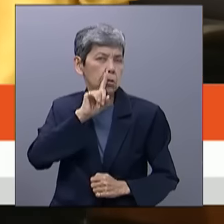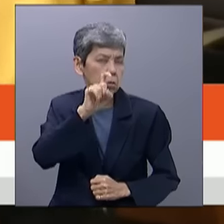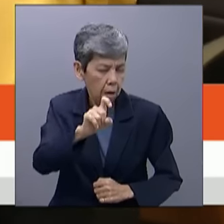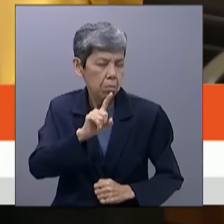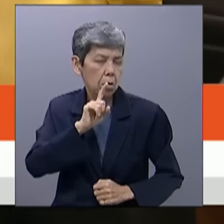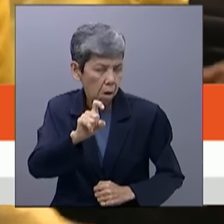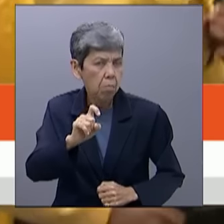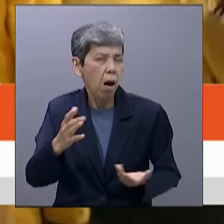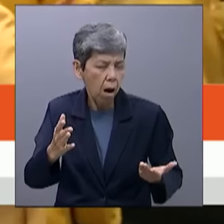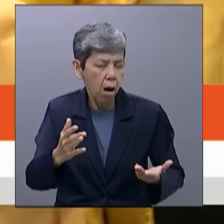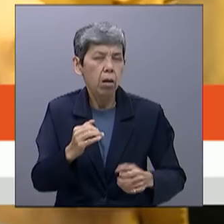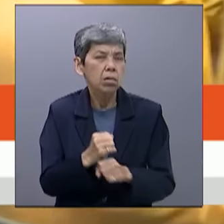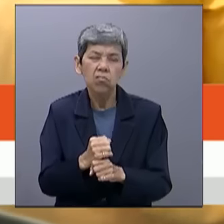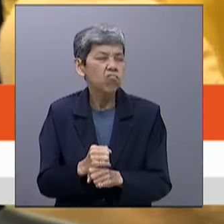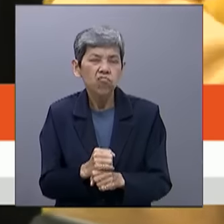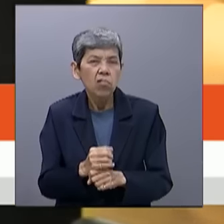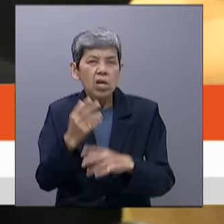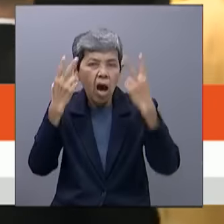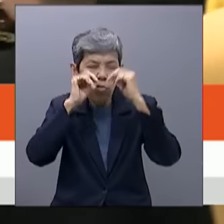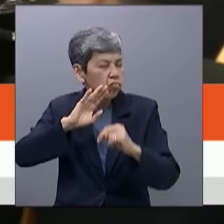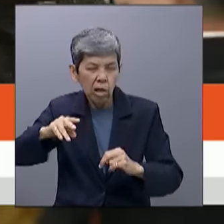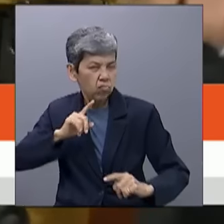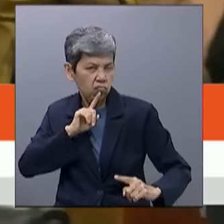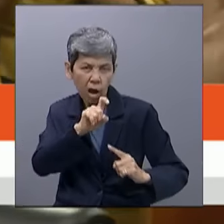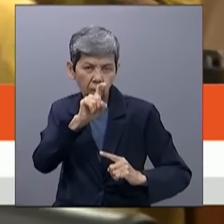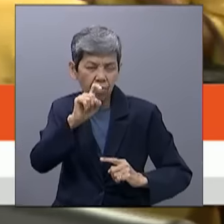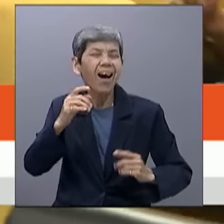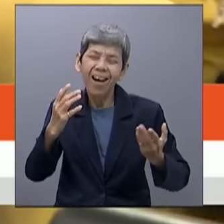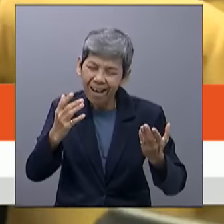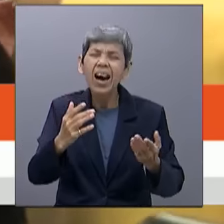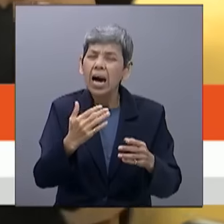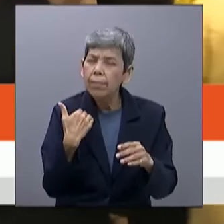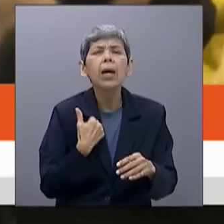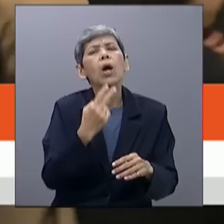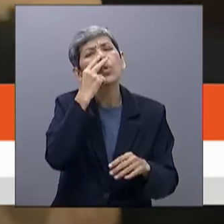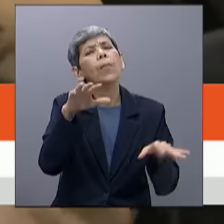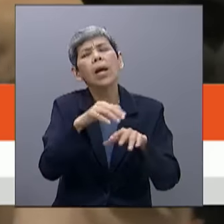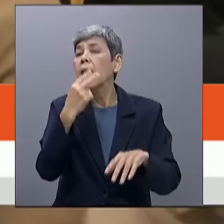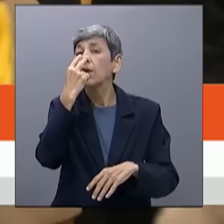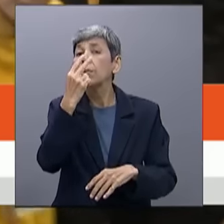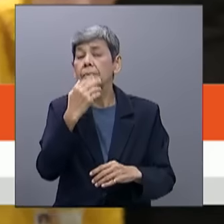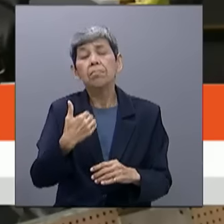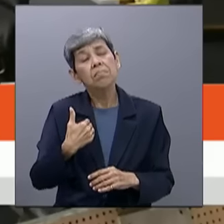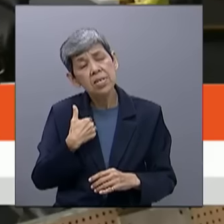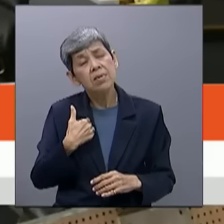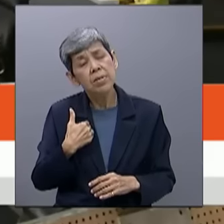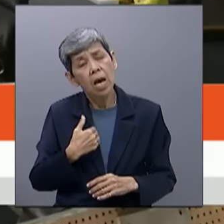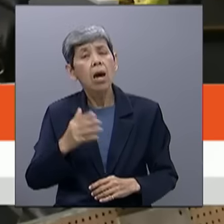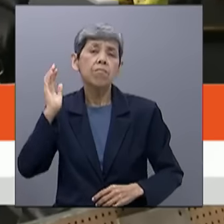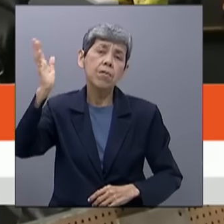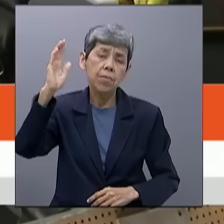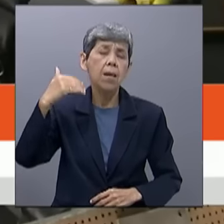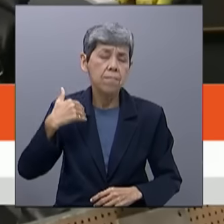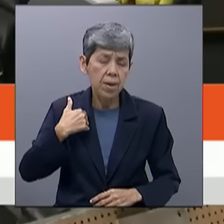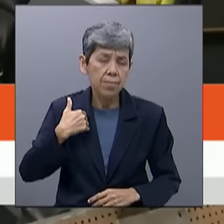ด็ดเผ็ดมันโดยไม่เกรงใจนายกอะไรอย่างเงี้ยก็เป็นธรรมดาผมถือว่าอาจจะมีสีสันมากกว่าชุด